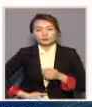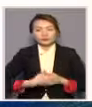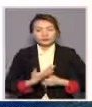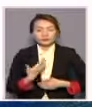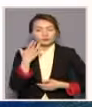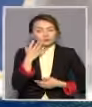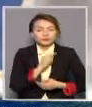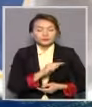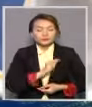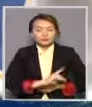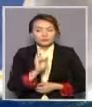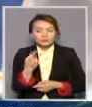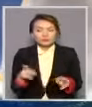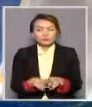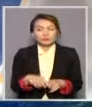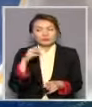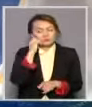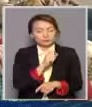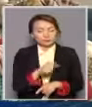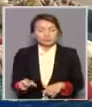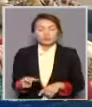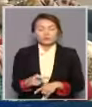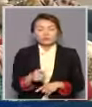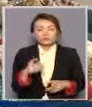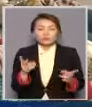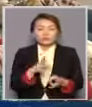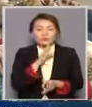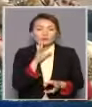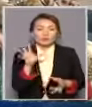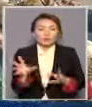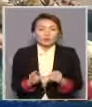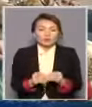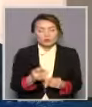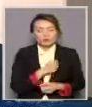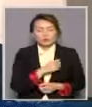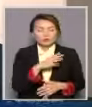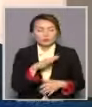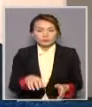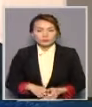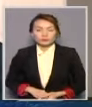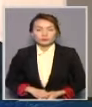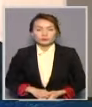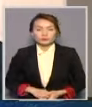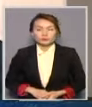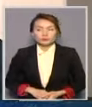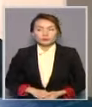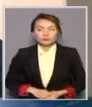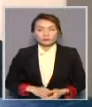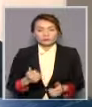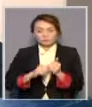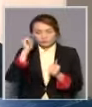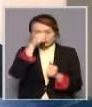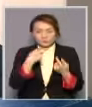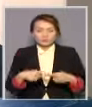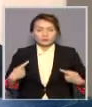жүйе еңбектеген сәбиді де, еңкейген кәріні де, болмысы нәзік әйелді де аяған жоқ. Енді біз жыл сайын осы күнді